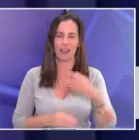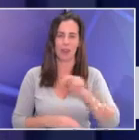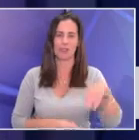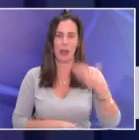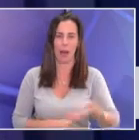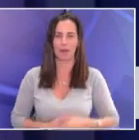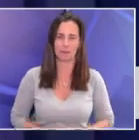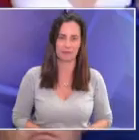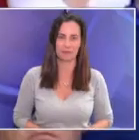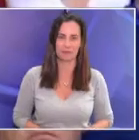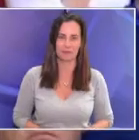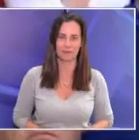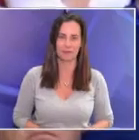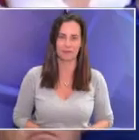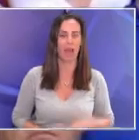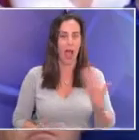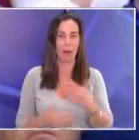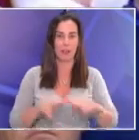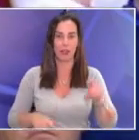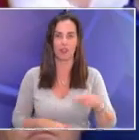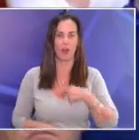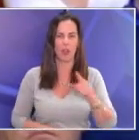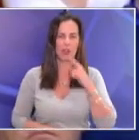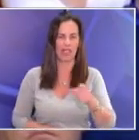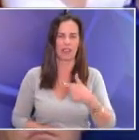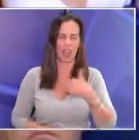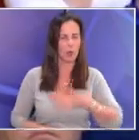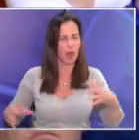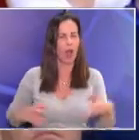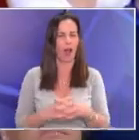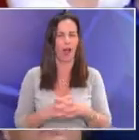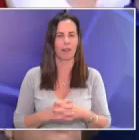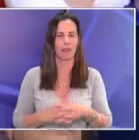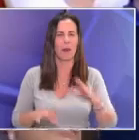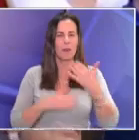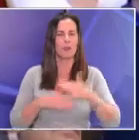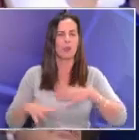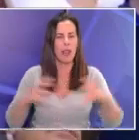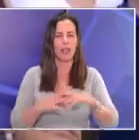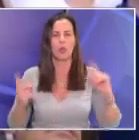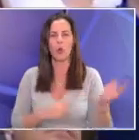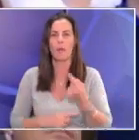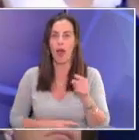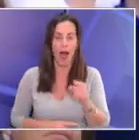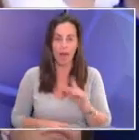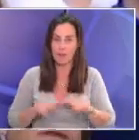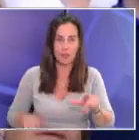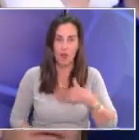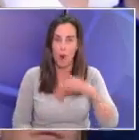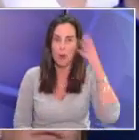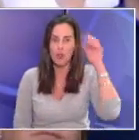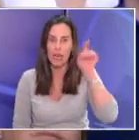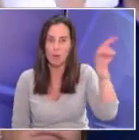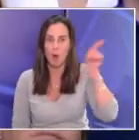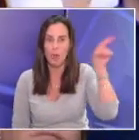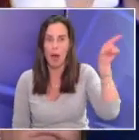הבא, מיד איתכם. The fact is, I shouldn't say this, because I want to unite. I do eventually want to unite, but the fact is, we're